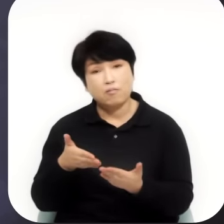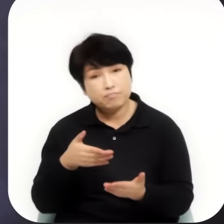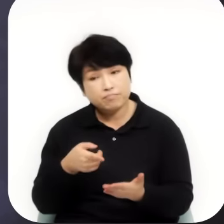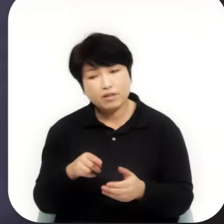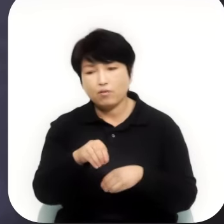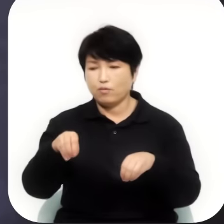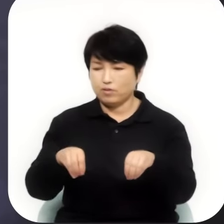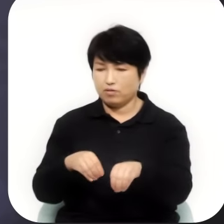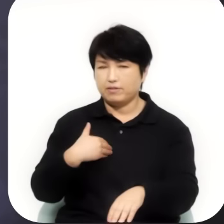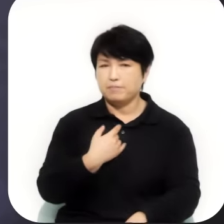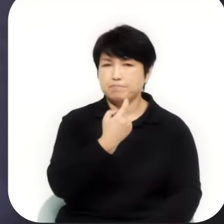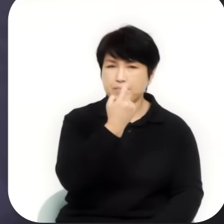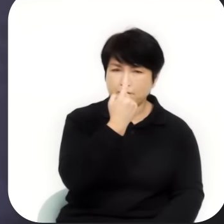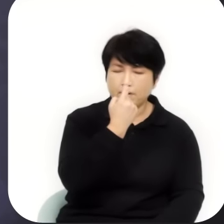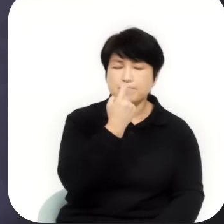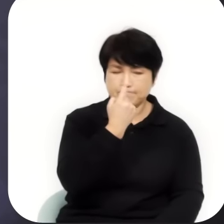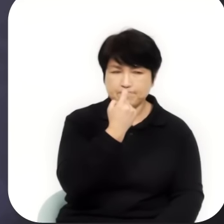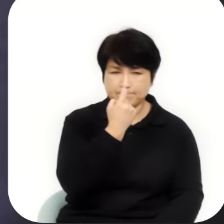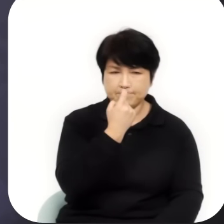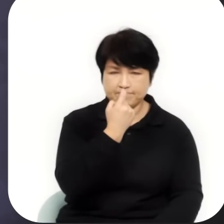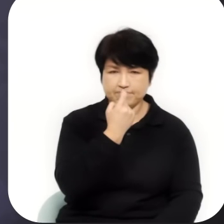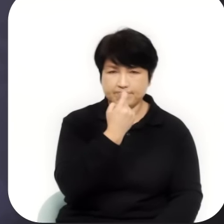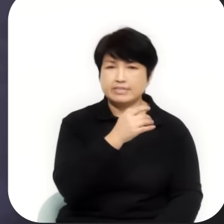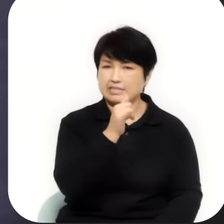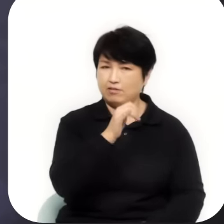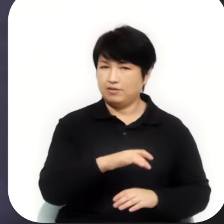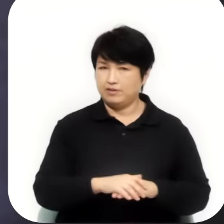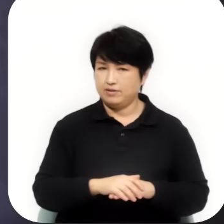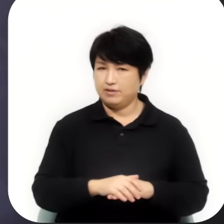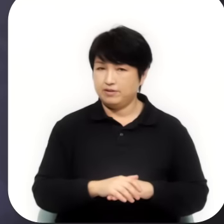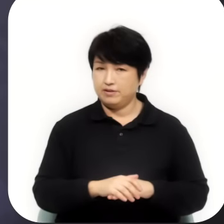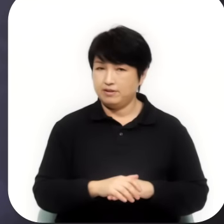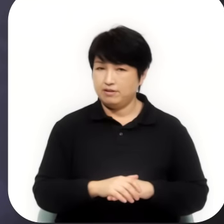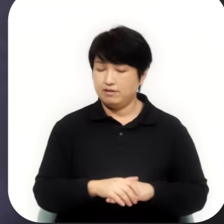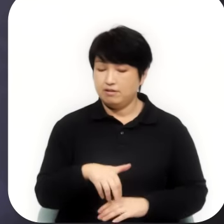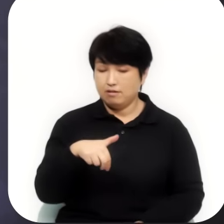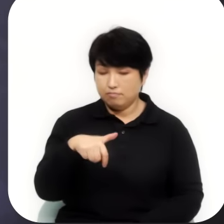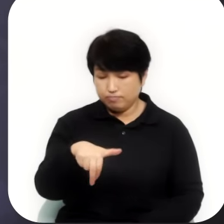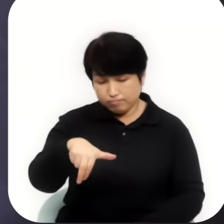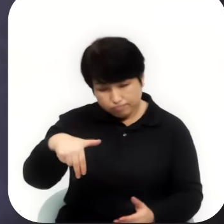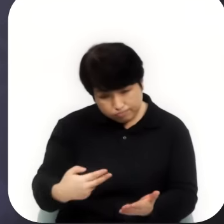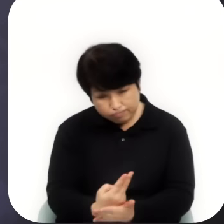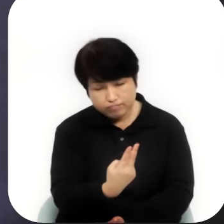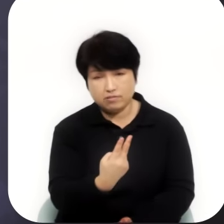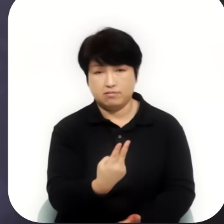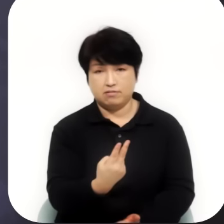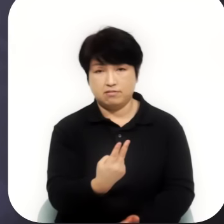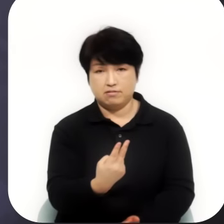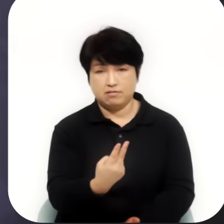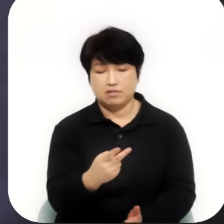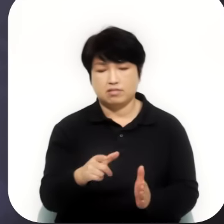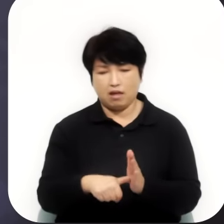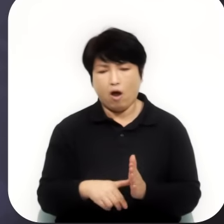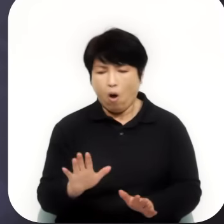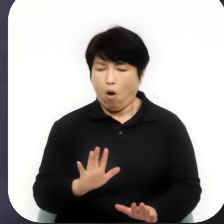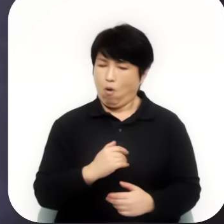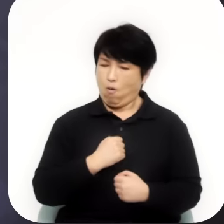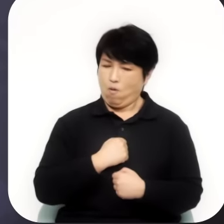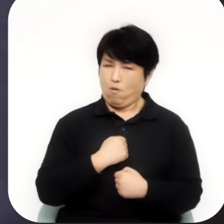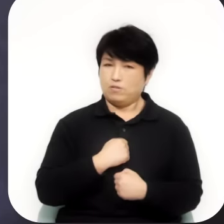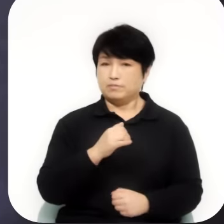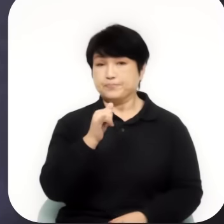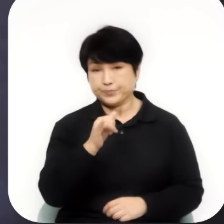경험이 나에게 교훈이 되는 게 있어요. 옛날에 넘어졌기 때문에 다쳤기 때문에 조심을